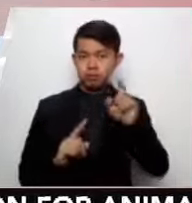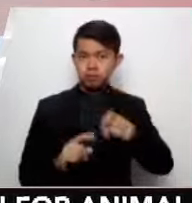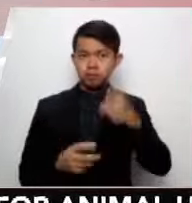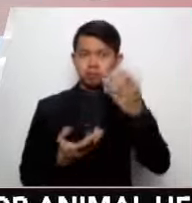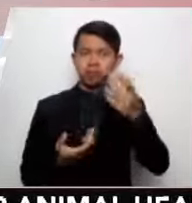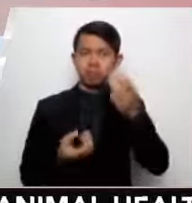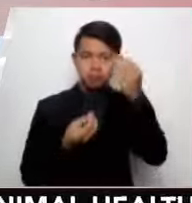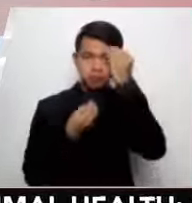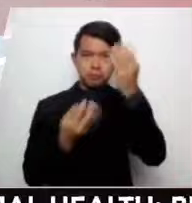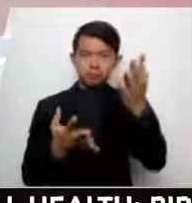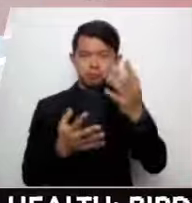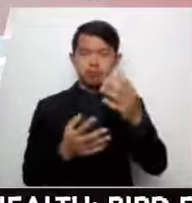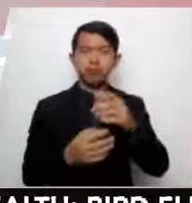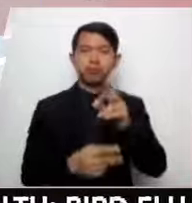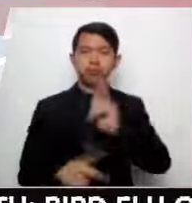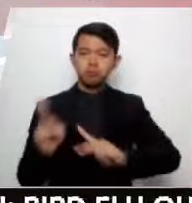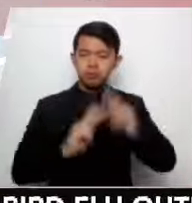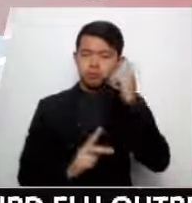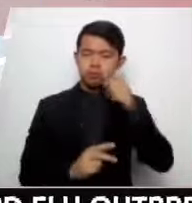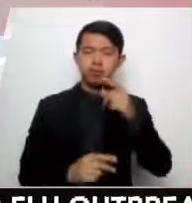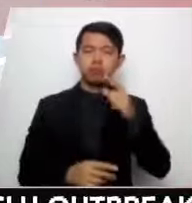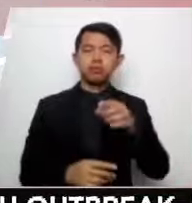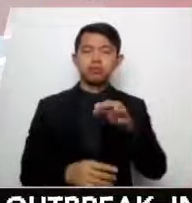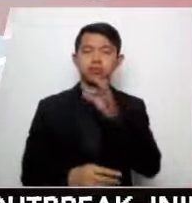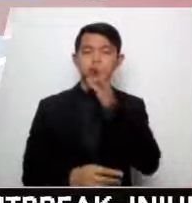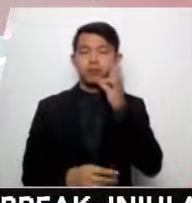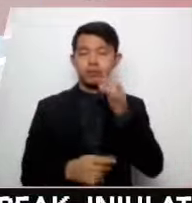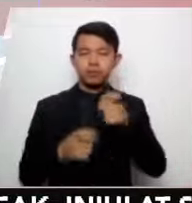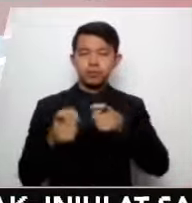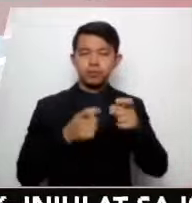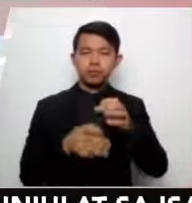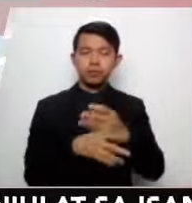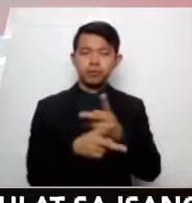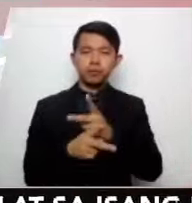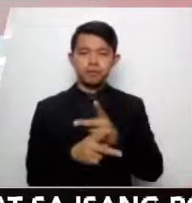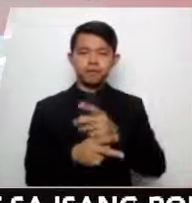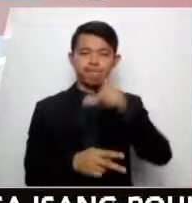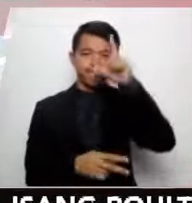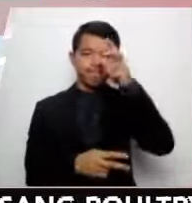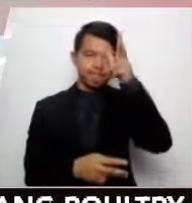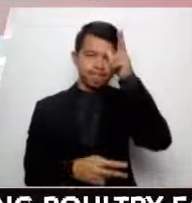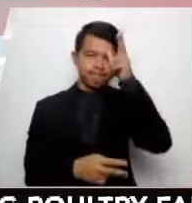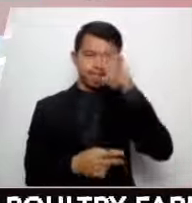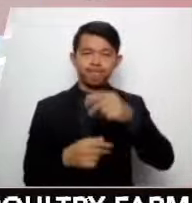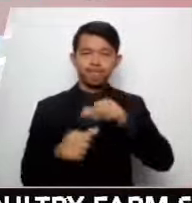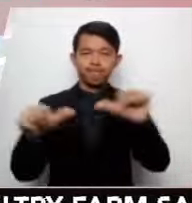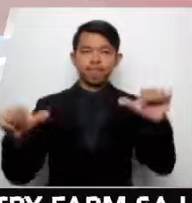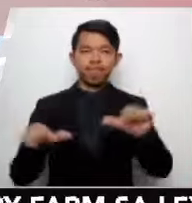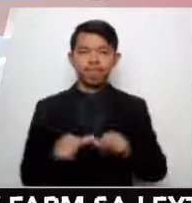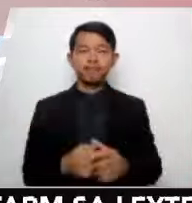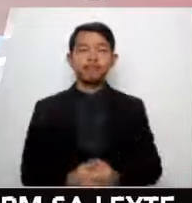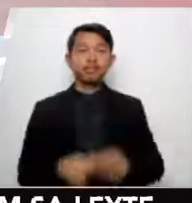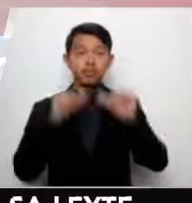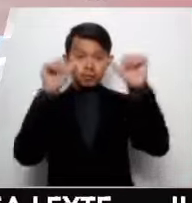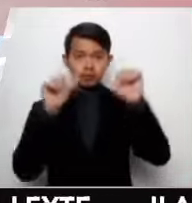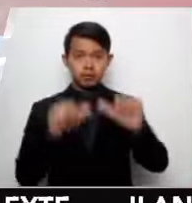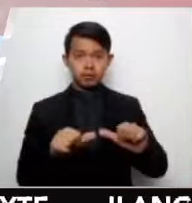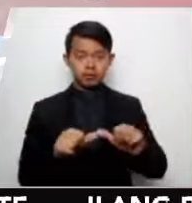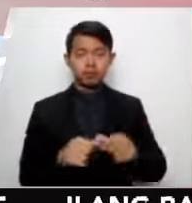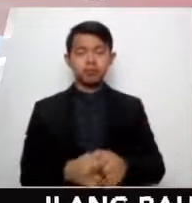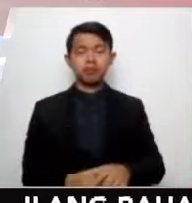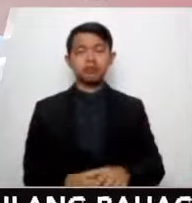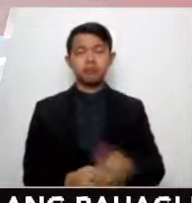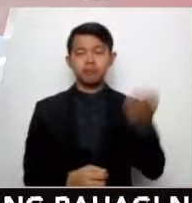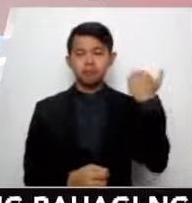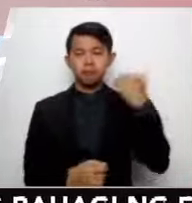manok doun sa area ah na-report po ito Ito pong ah lumabas na huling balita sa reuters ay ah lahat po ng